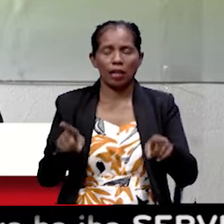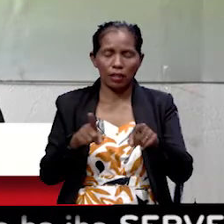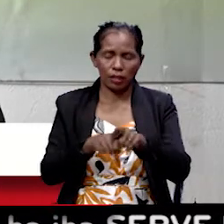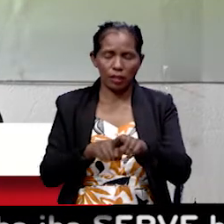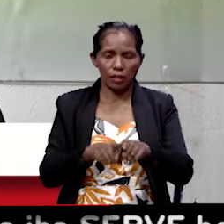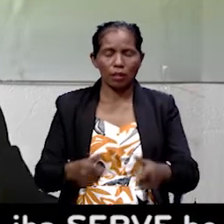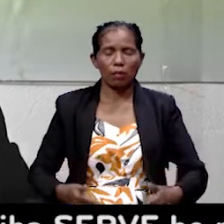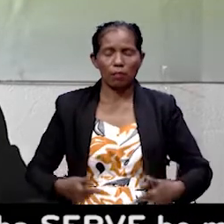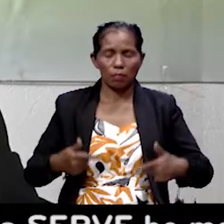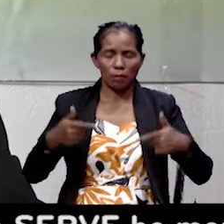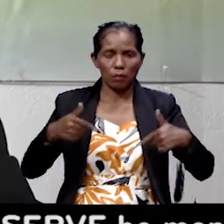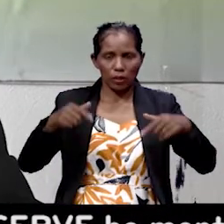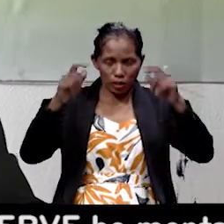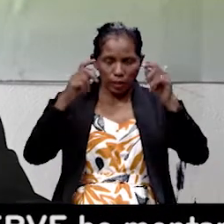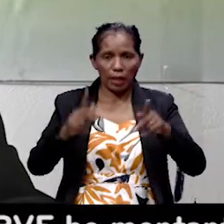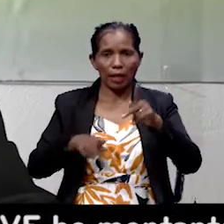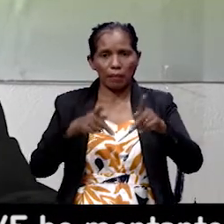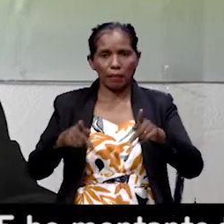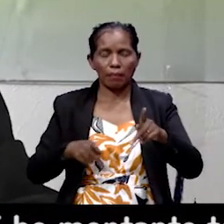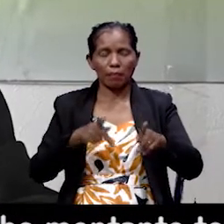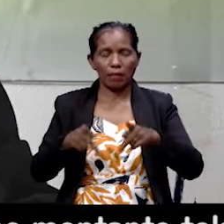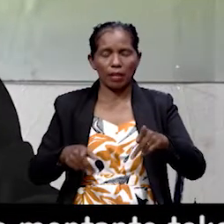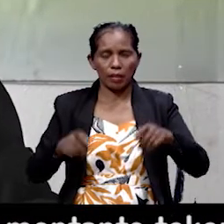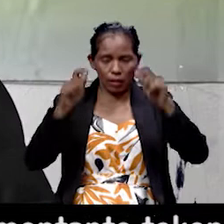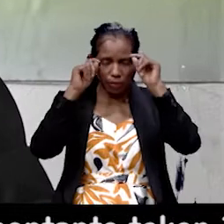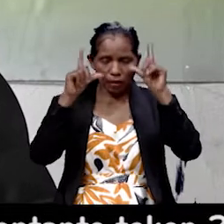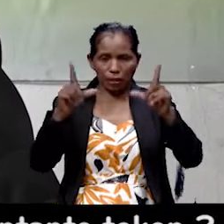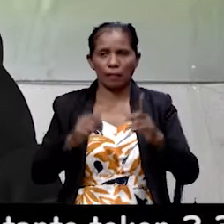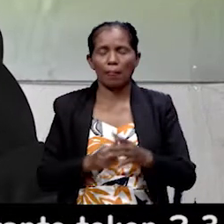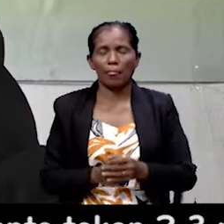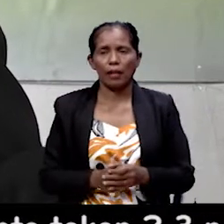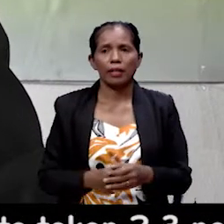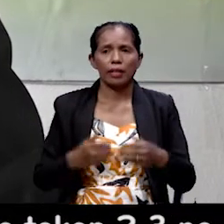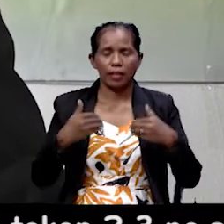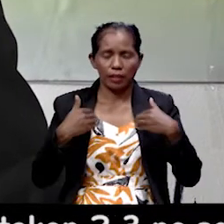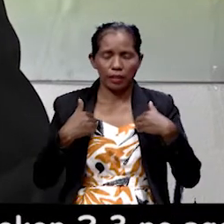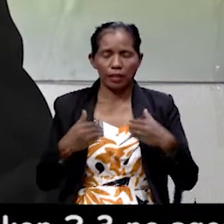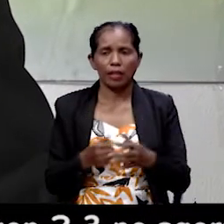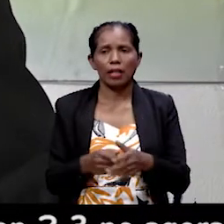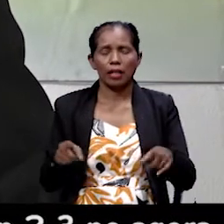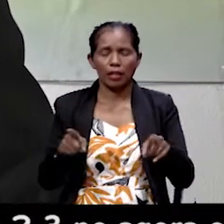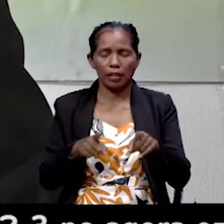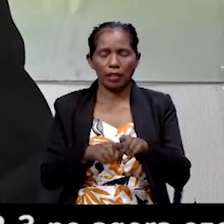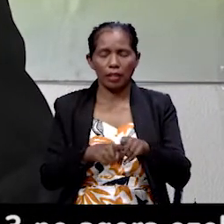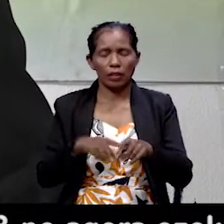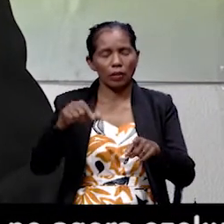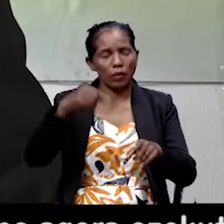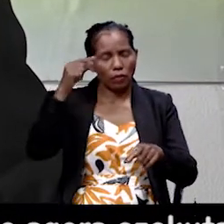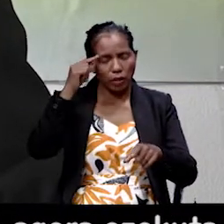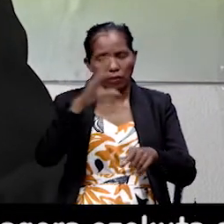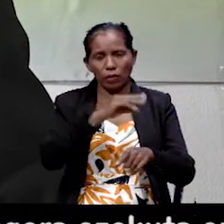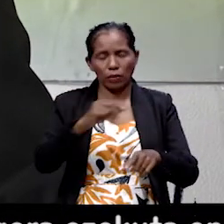di Timor-Leste, antara lain ada modal dasar pemerintah dan rakyat Timor-Leste